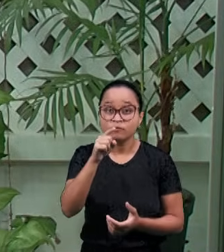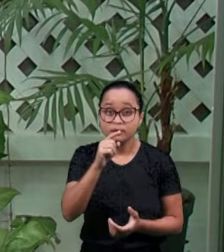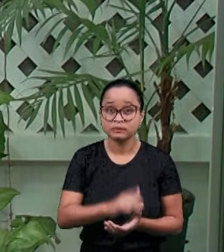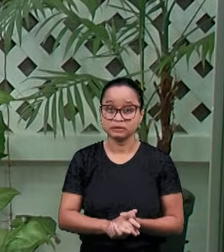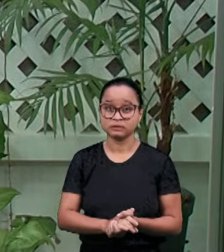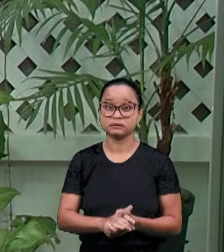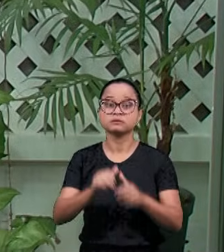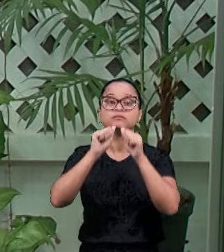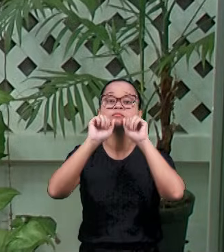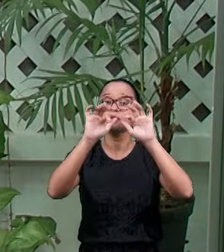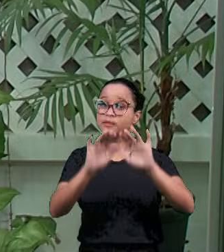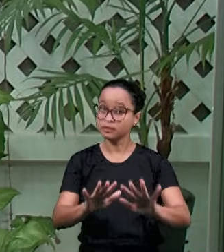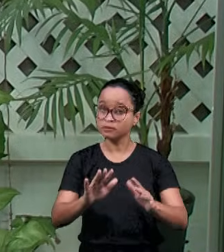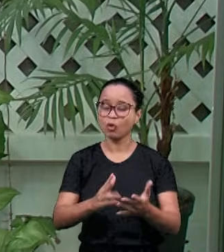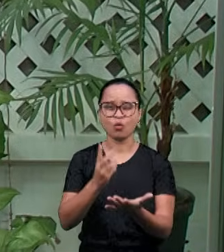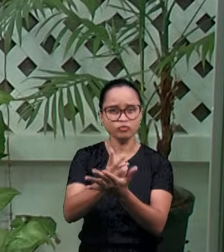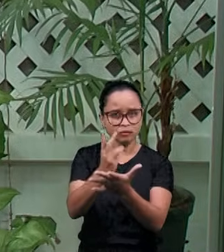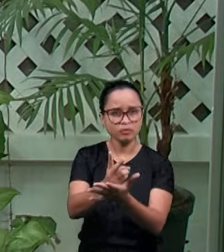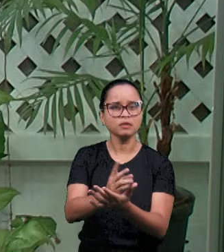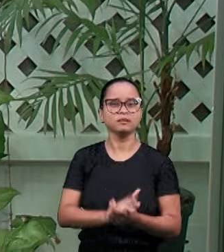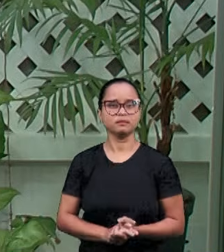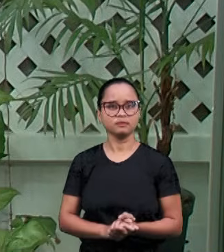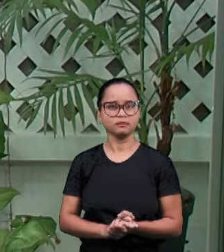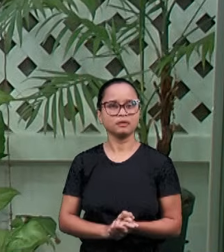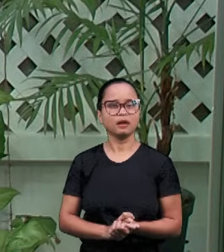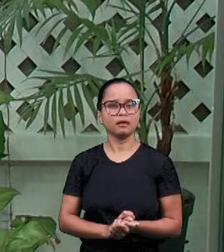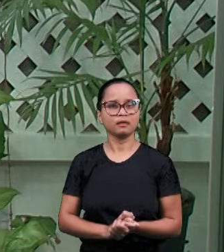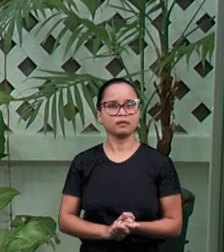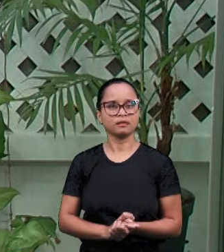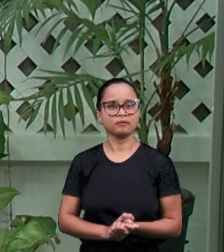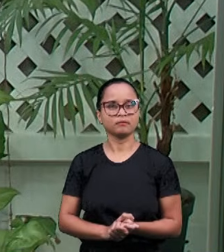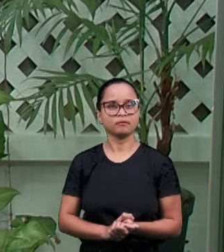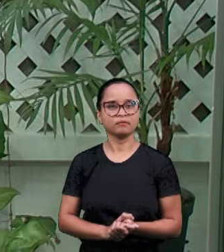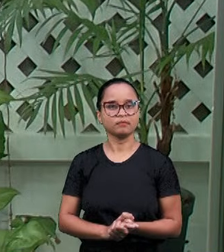vous êtes une bénédiction. Continuez, mes frères.